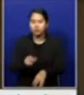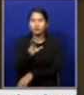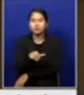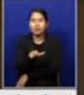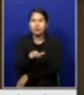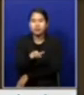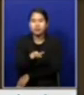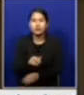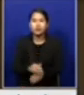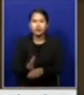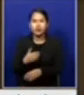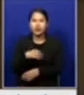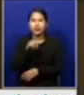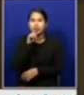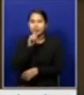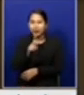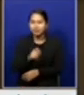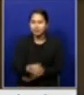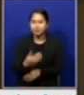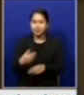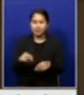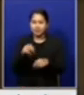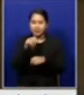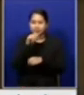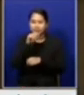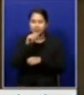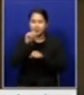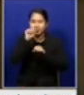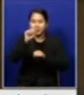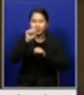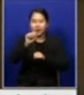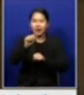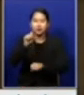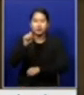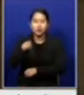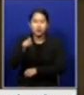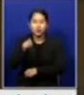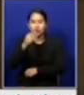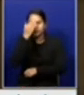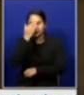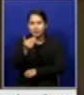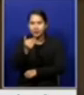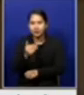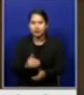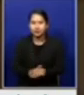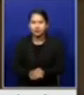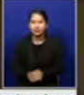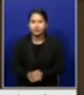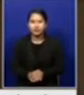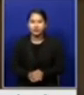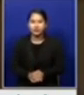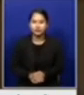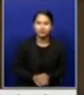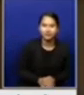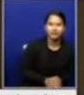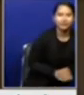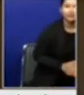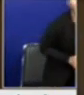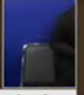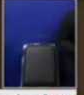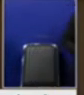ำไมบางจังหวัดเช่นชัยนาทสิงห์บุรีอ่างทองลพบุรีอยุธยาส